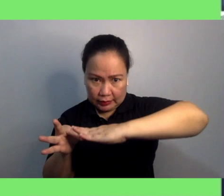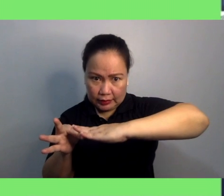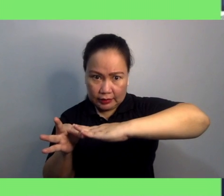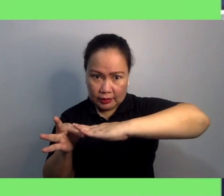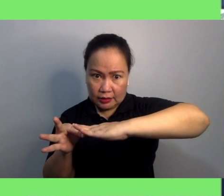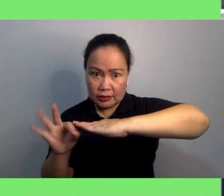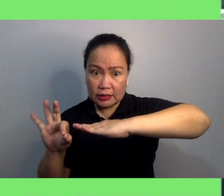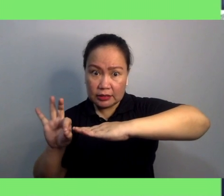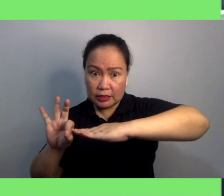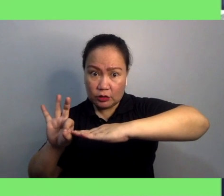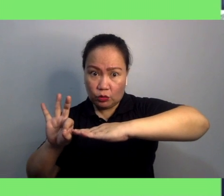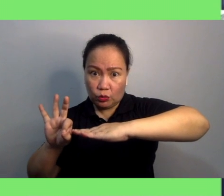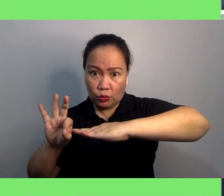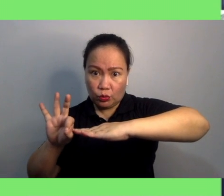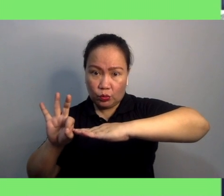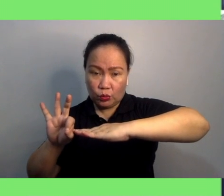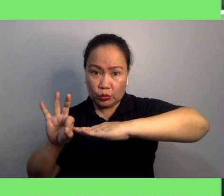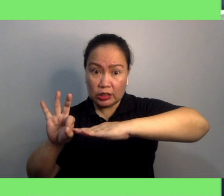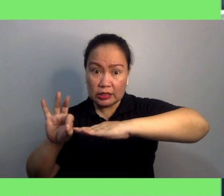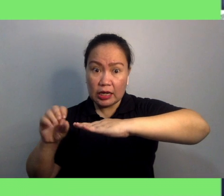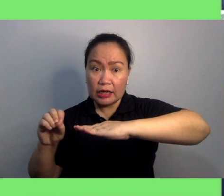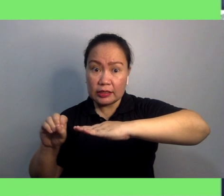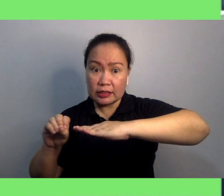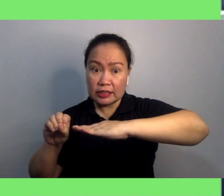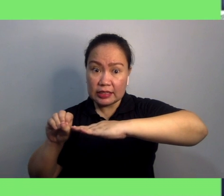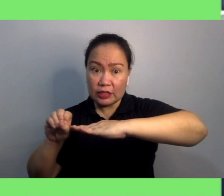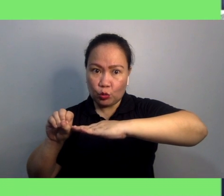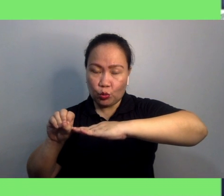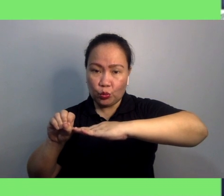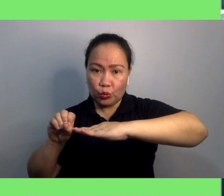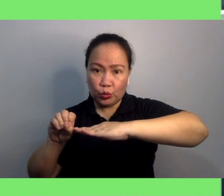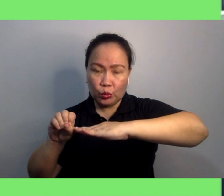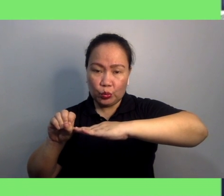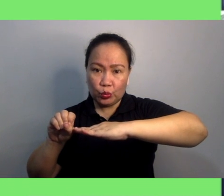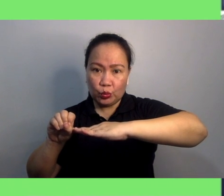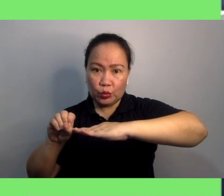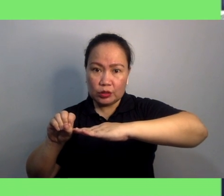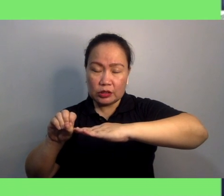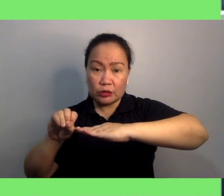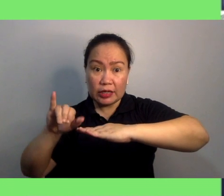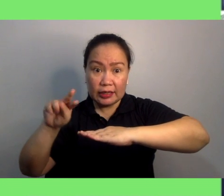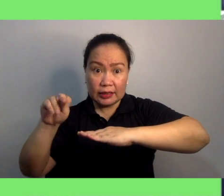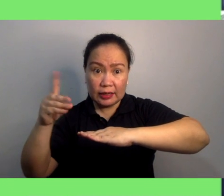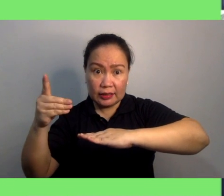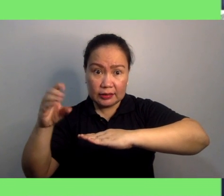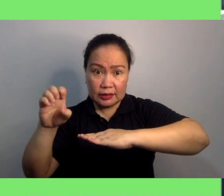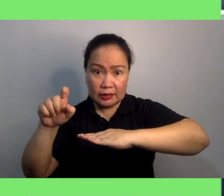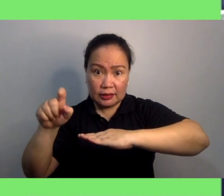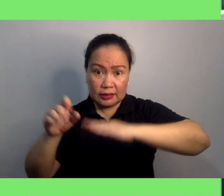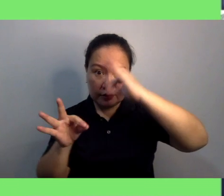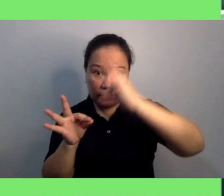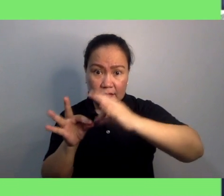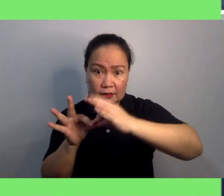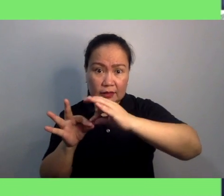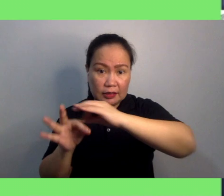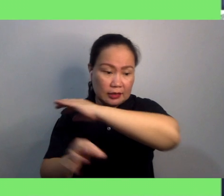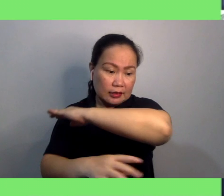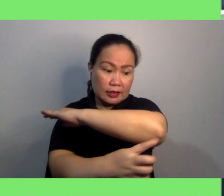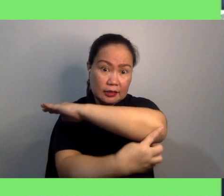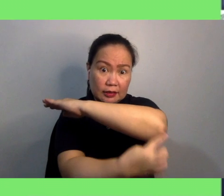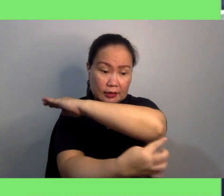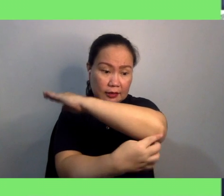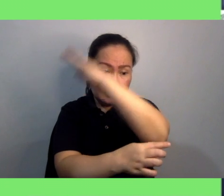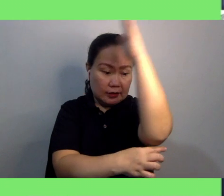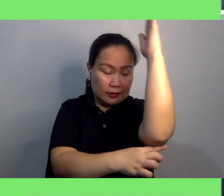na tapat yung vertex natin doon sa index ng ating protractor, dapat po naka-align din